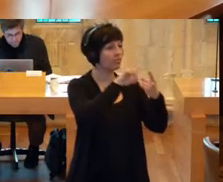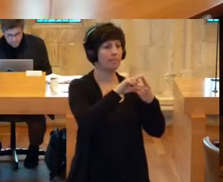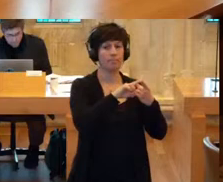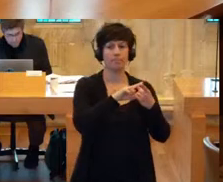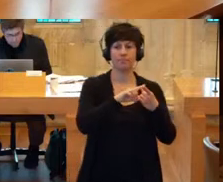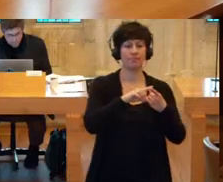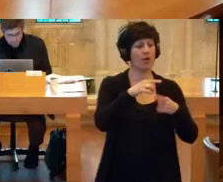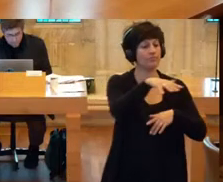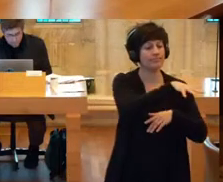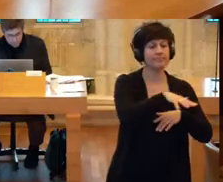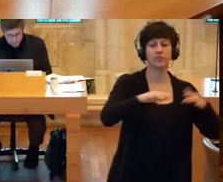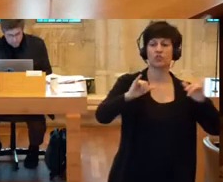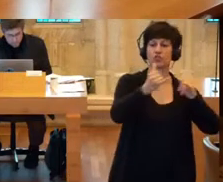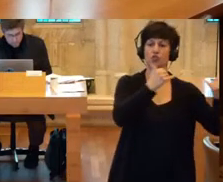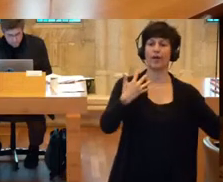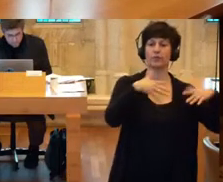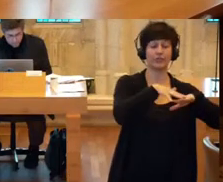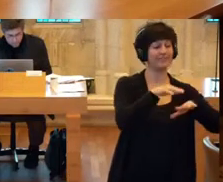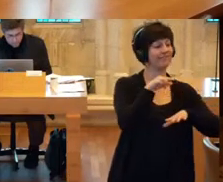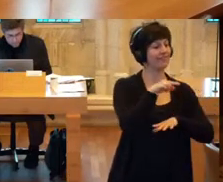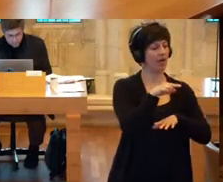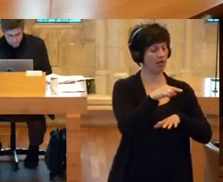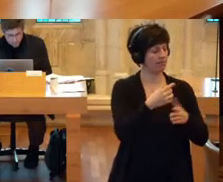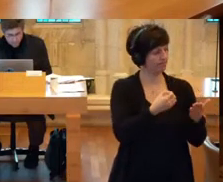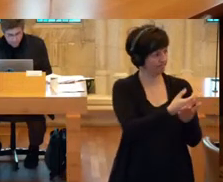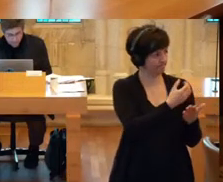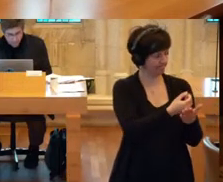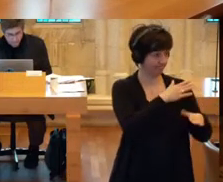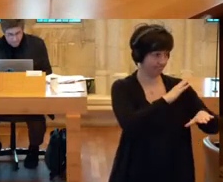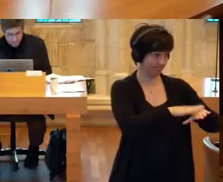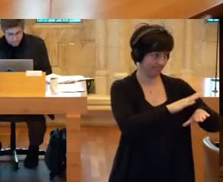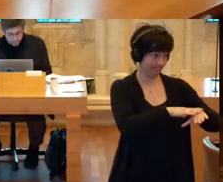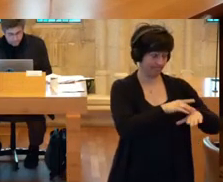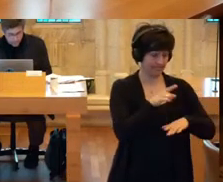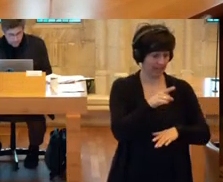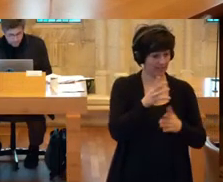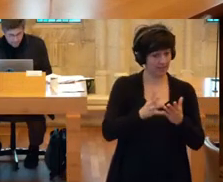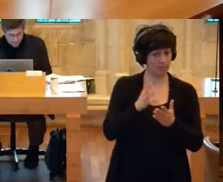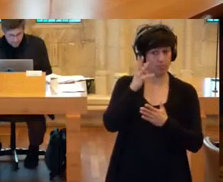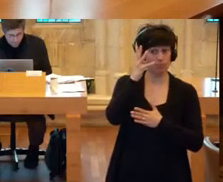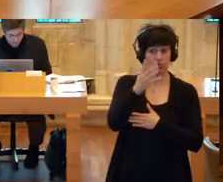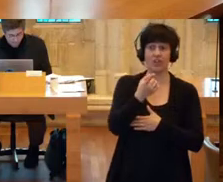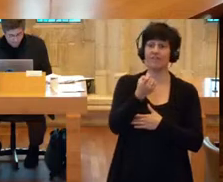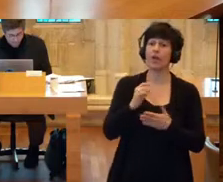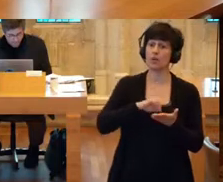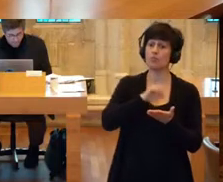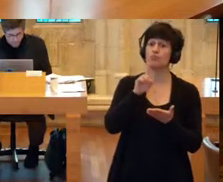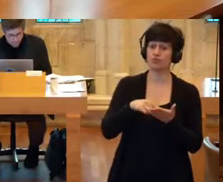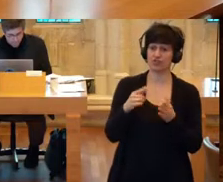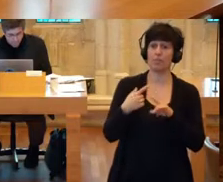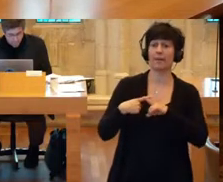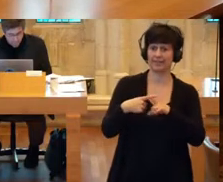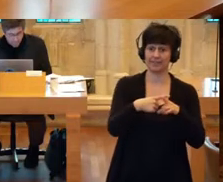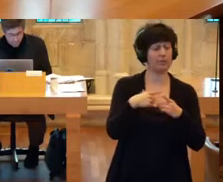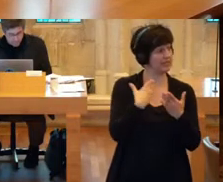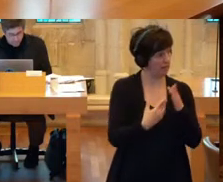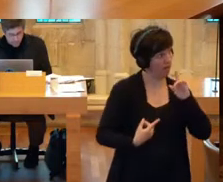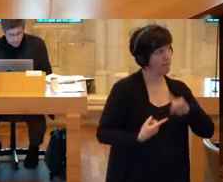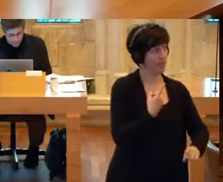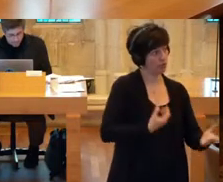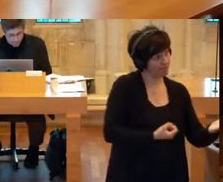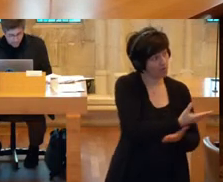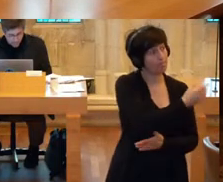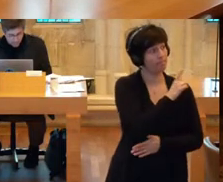jeu inclusive. Donc, rappeler que c'est un projet des budgets participatifs, je crois que c'est vraiment important de le